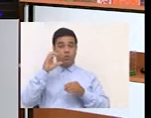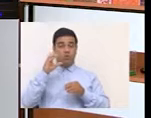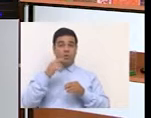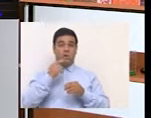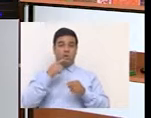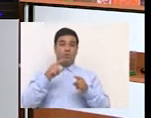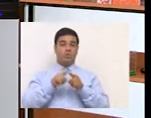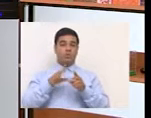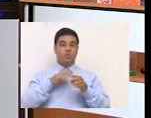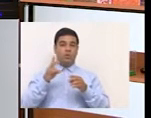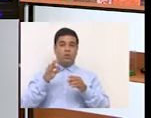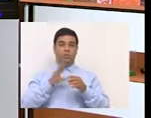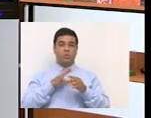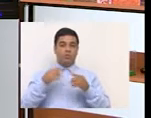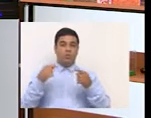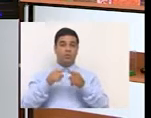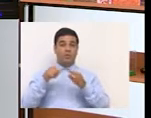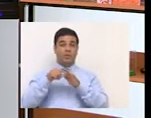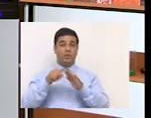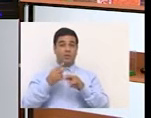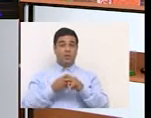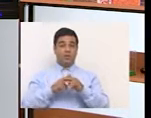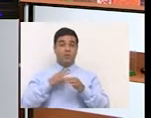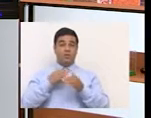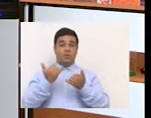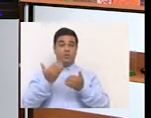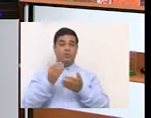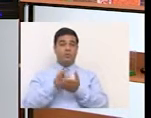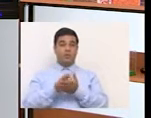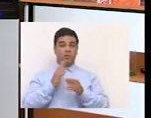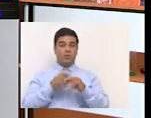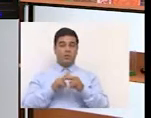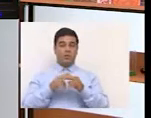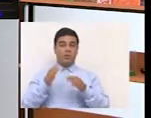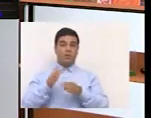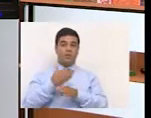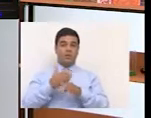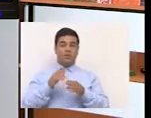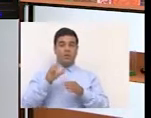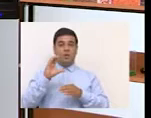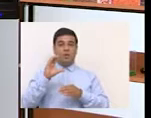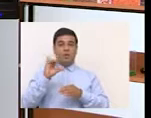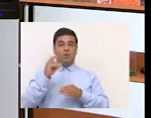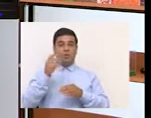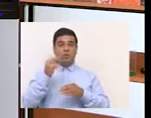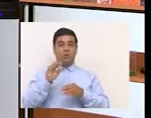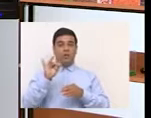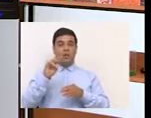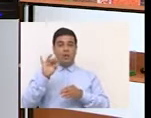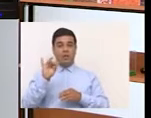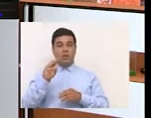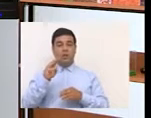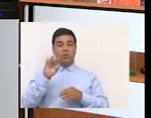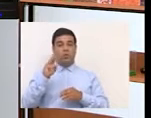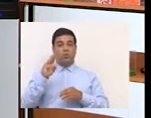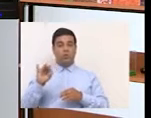не было точного соответствия. Сегодня мы познакомимся с разделительными союзами «или», «либо», «то»,